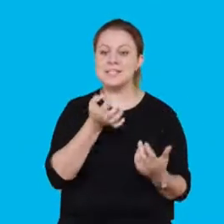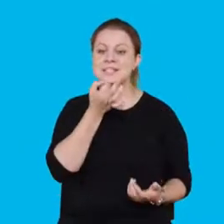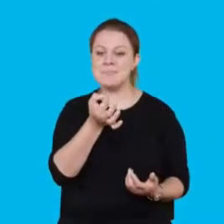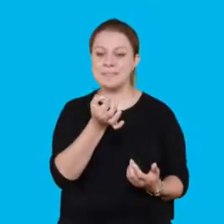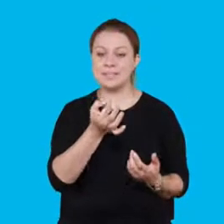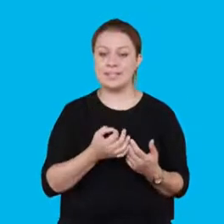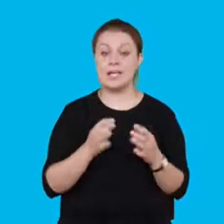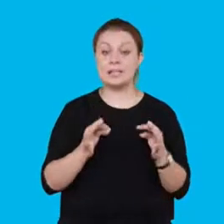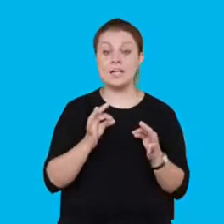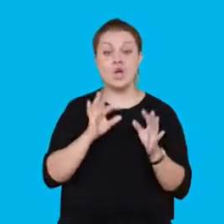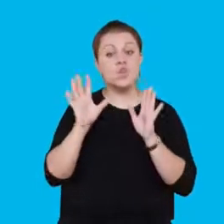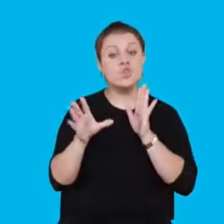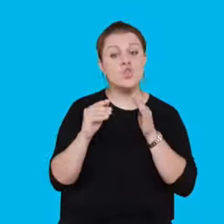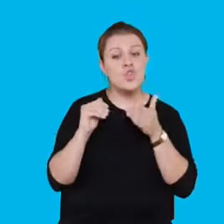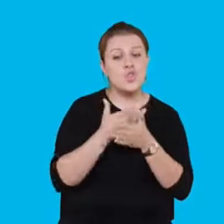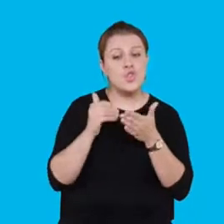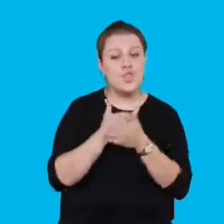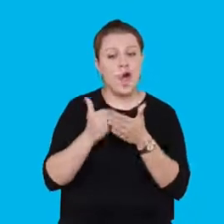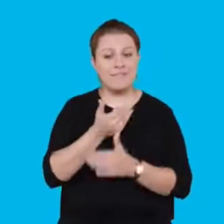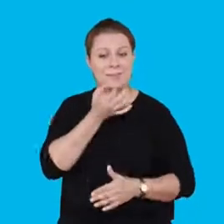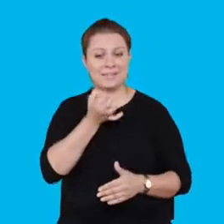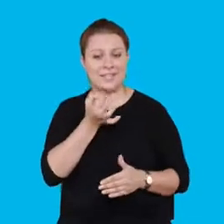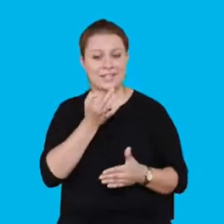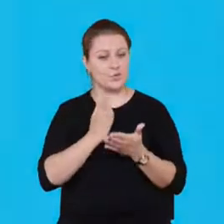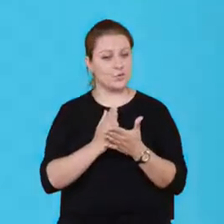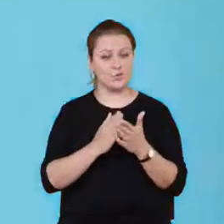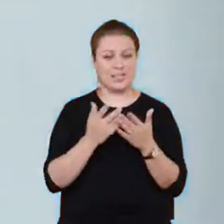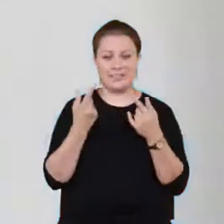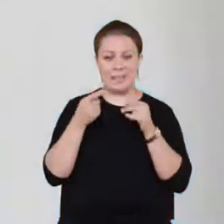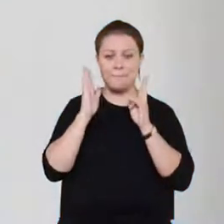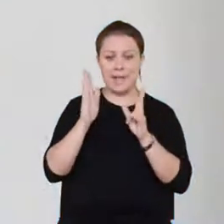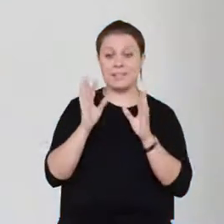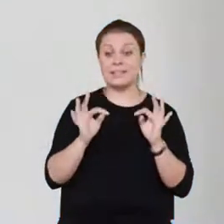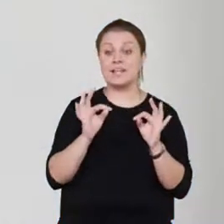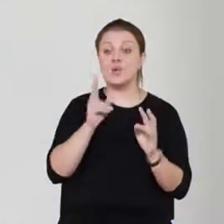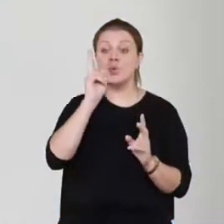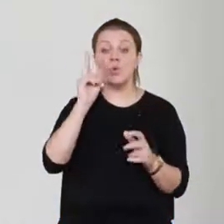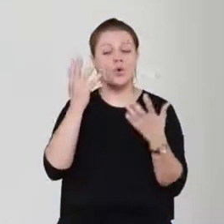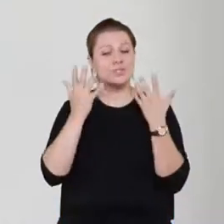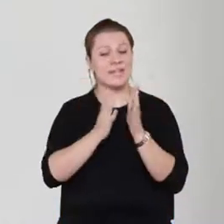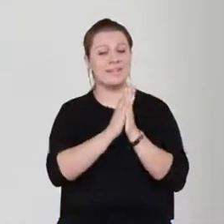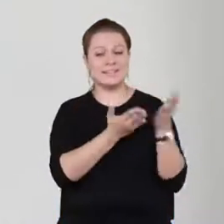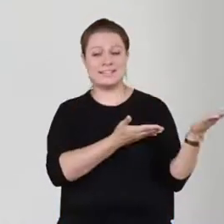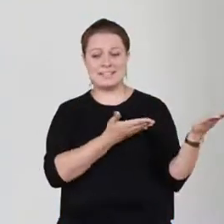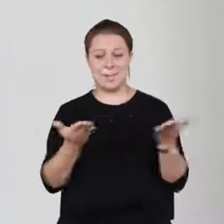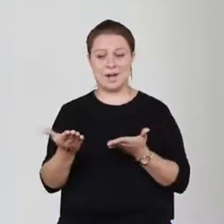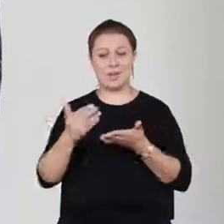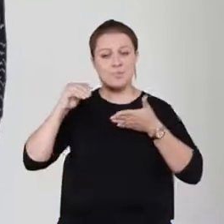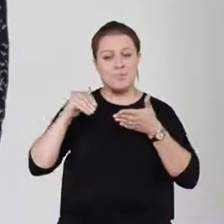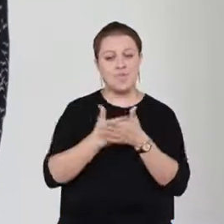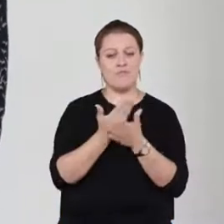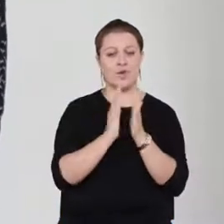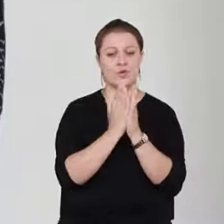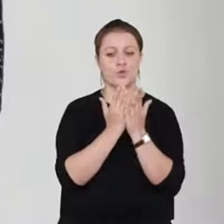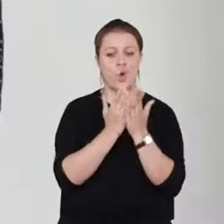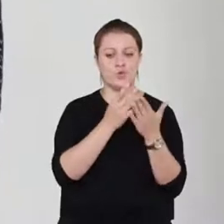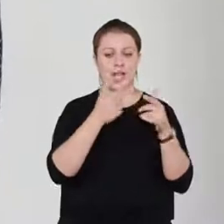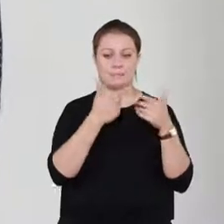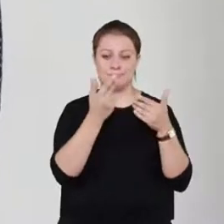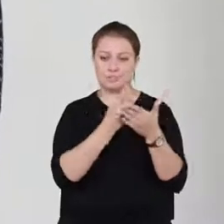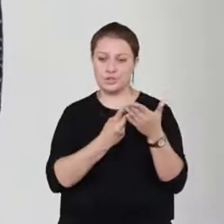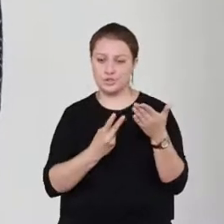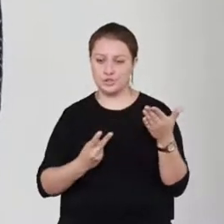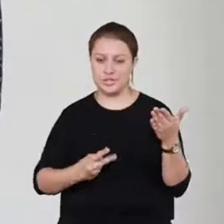zaczynać nowych wątków, jest ich trochę. Odsyłam Państwa do obu tych książek. One są szalenie fascynujące w temacie, o którym